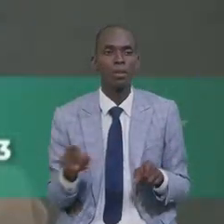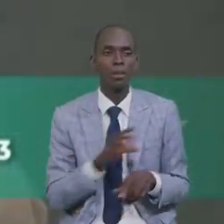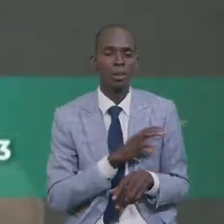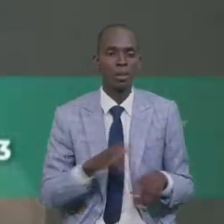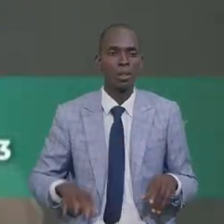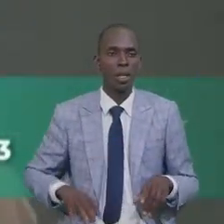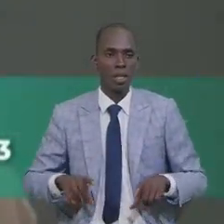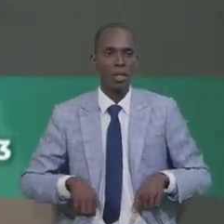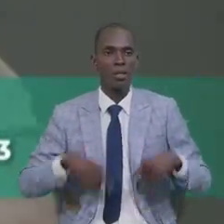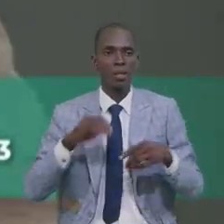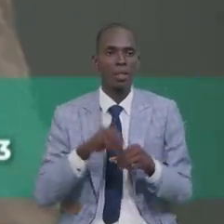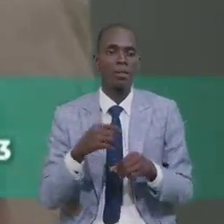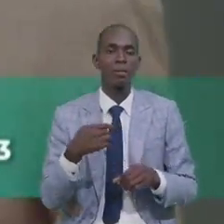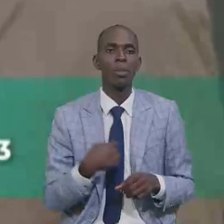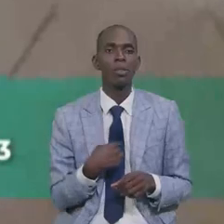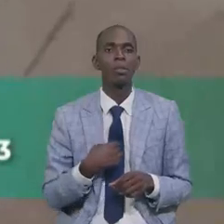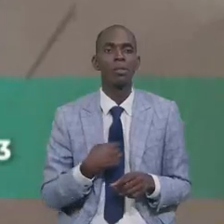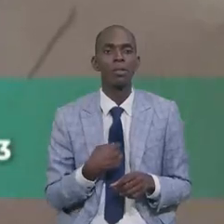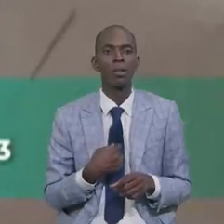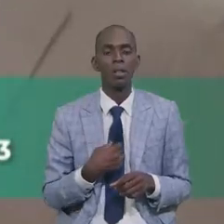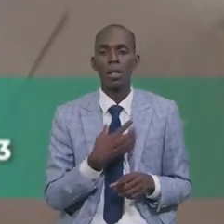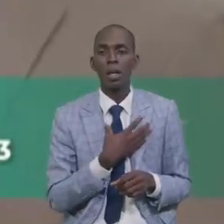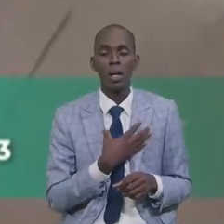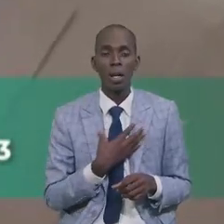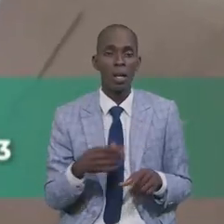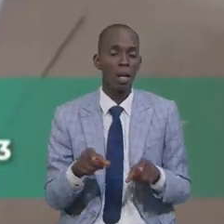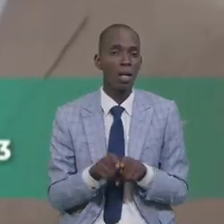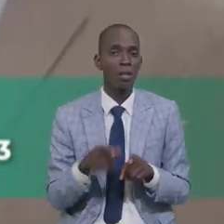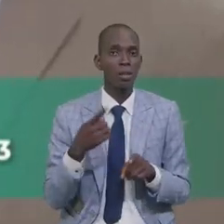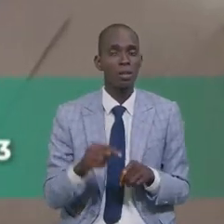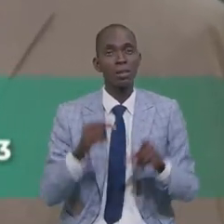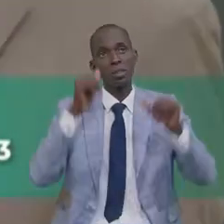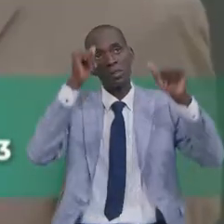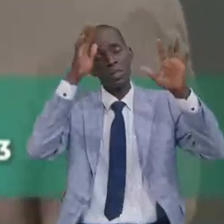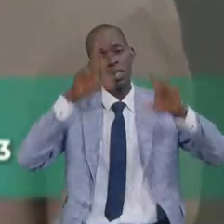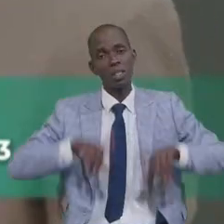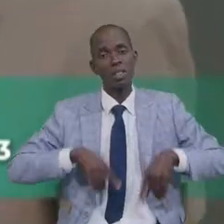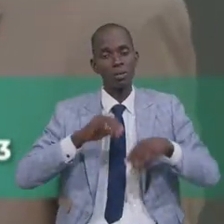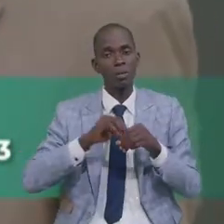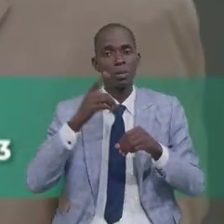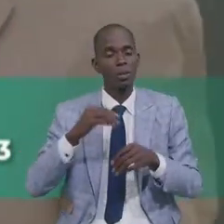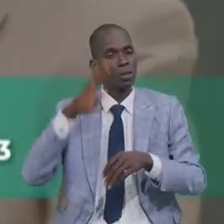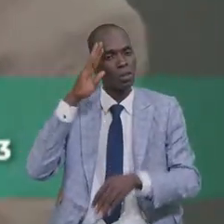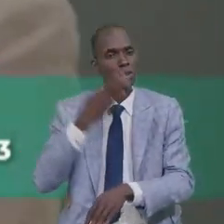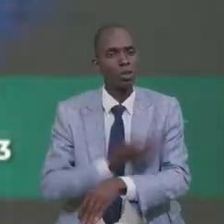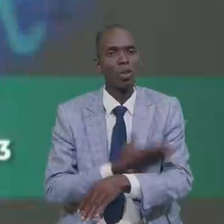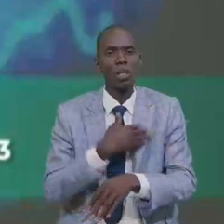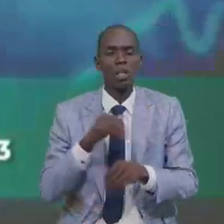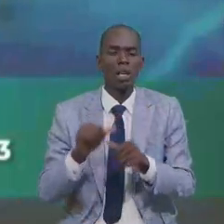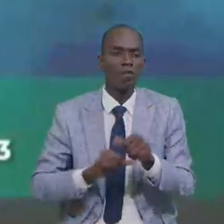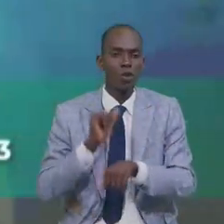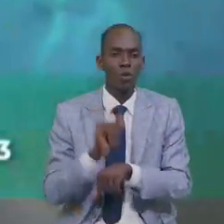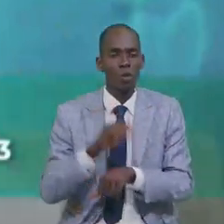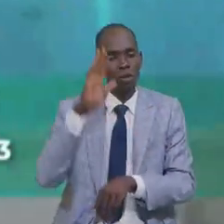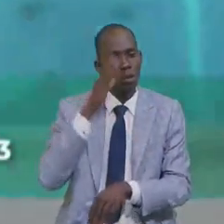vit en moi. Comme le Père vit dans le Fils. Et toute œuvre